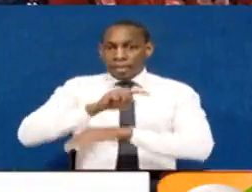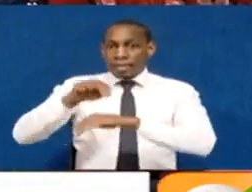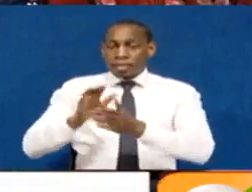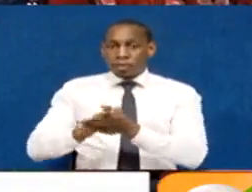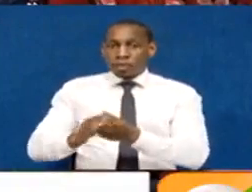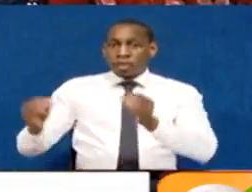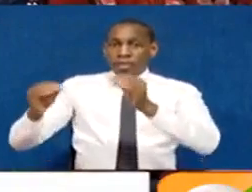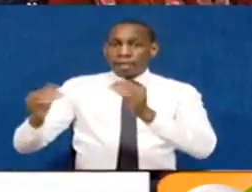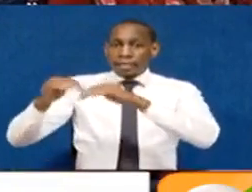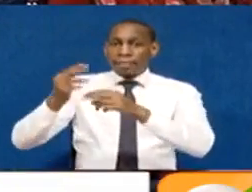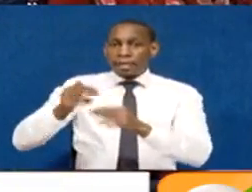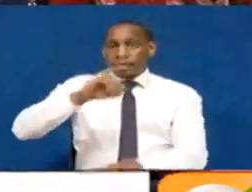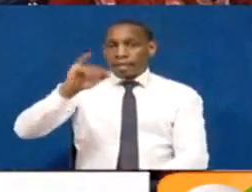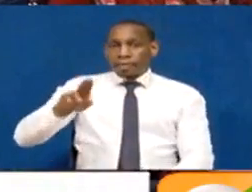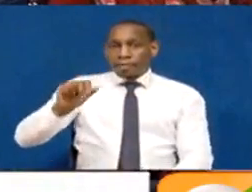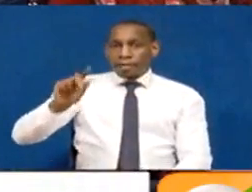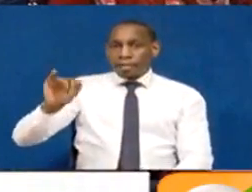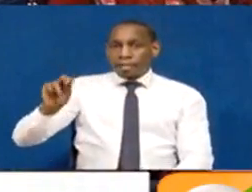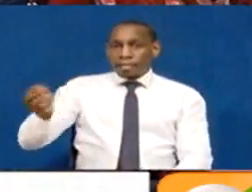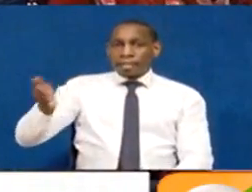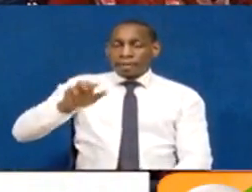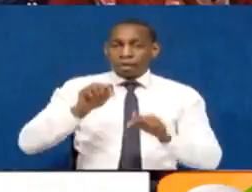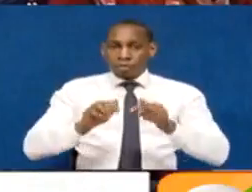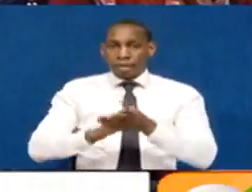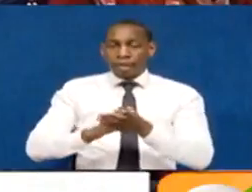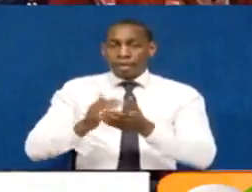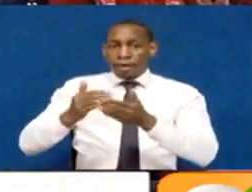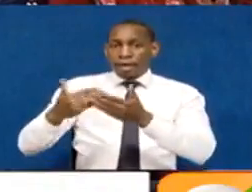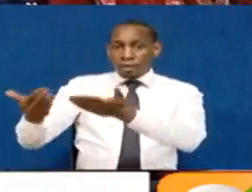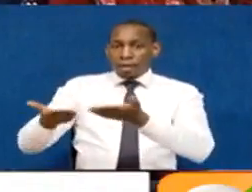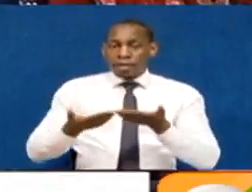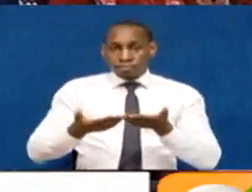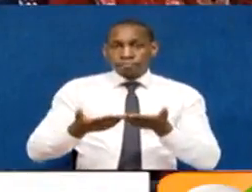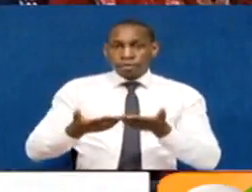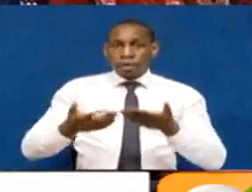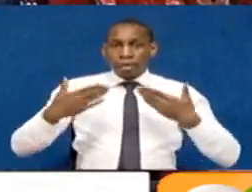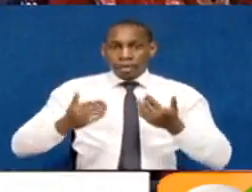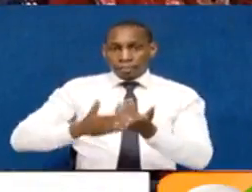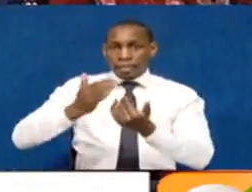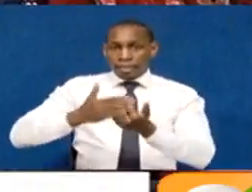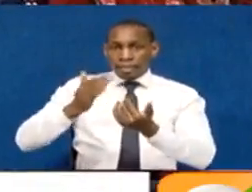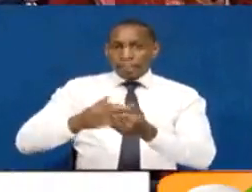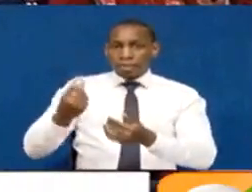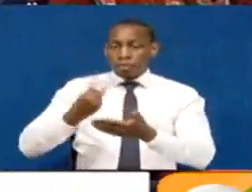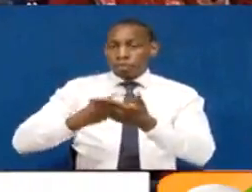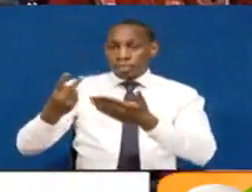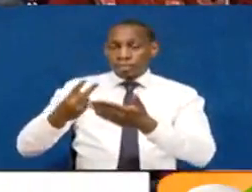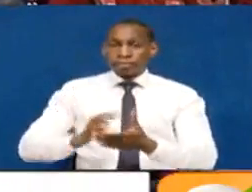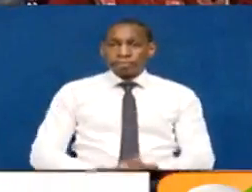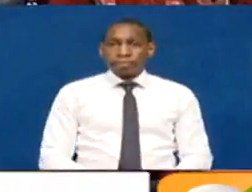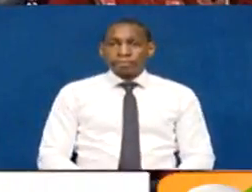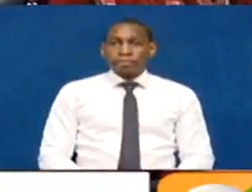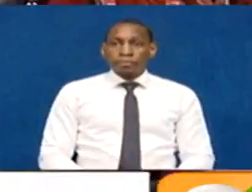la kitaifa Justin Muturi aliyerejea leo baada ya kupokea matibabu kwa muda wa majuma mawili.